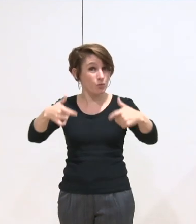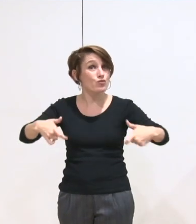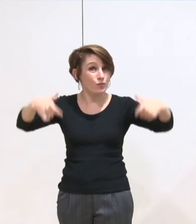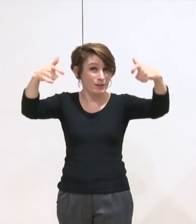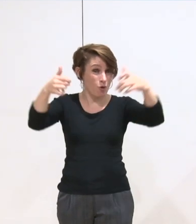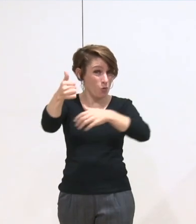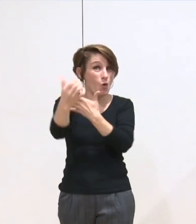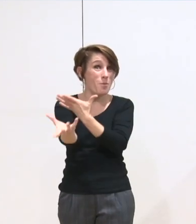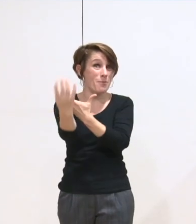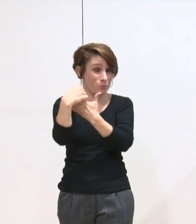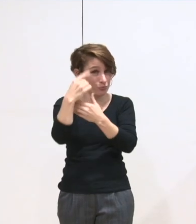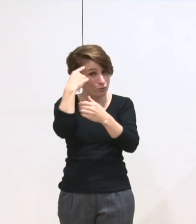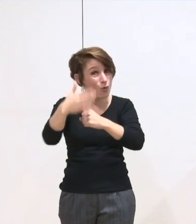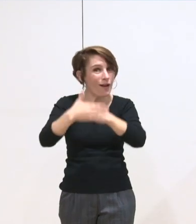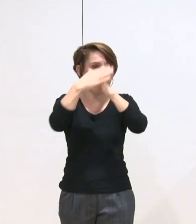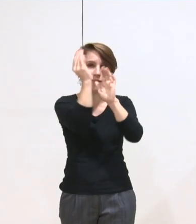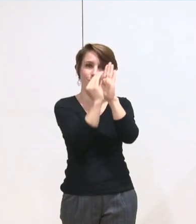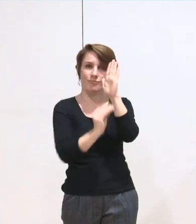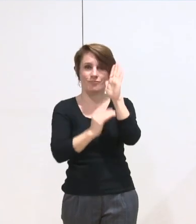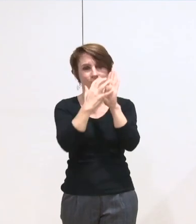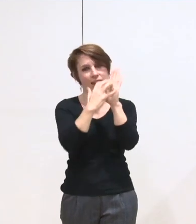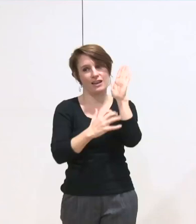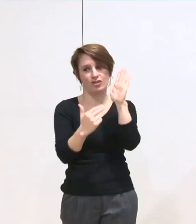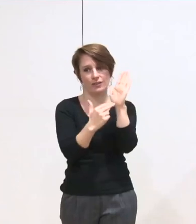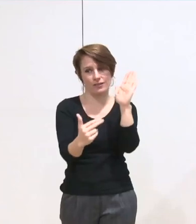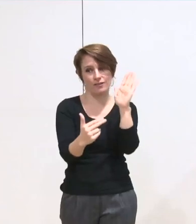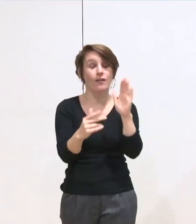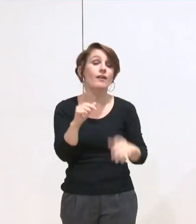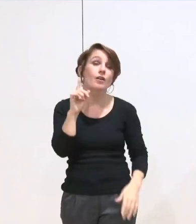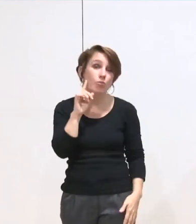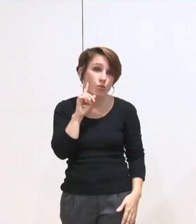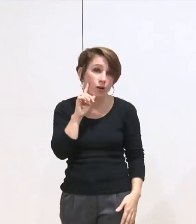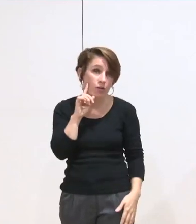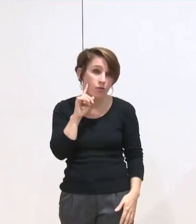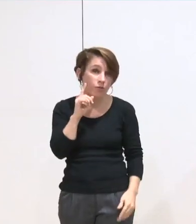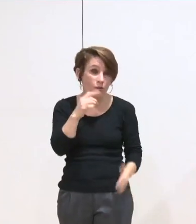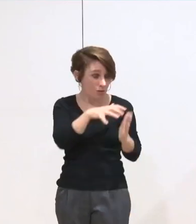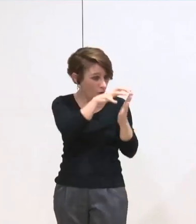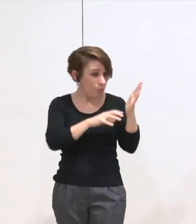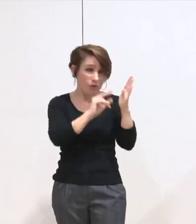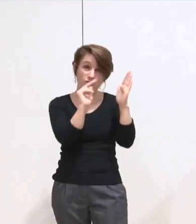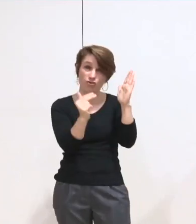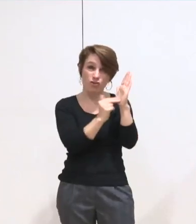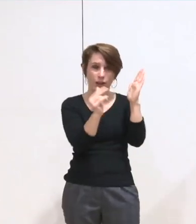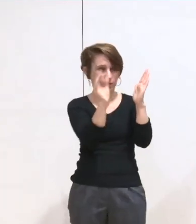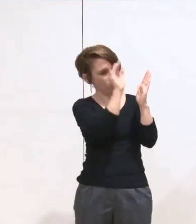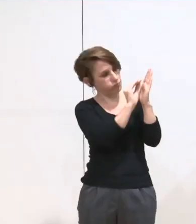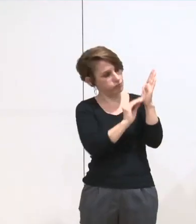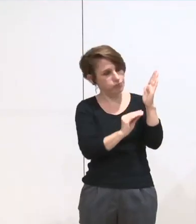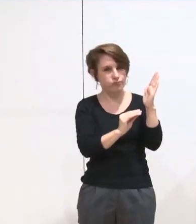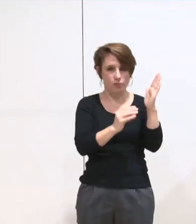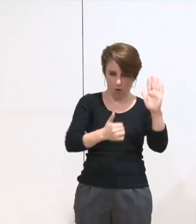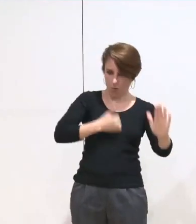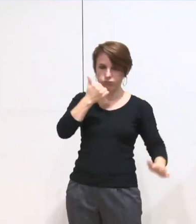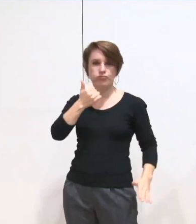charte. Parce que pour élaborer la charte, il était évidemment indispensable d'impliquer les premiers